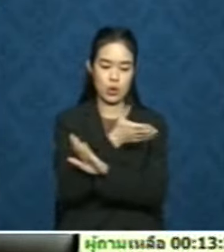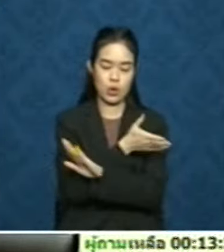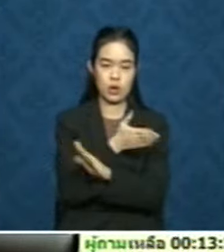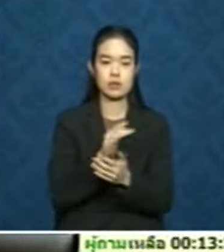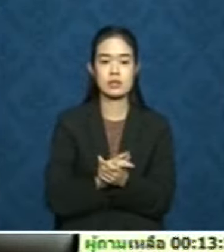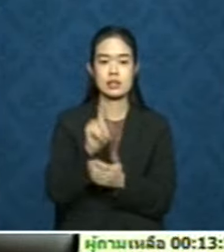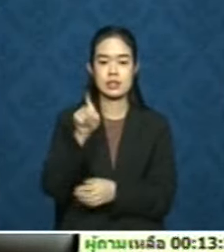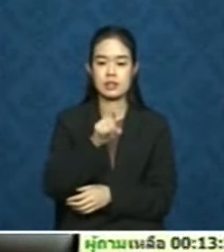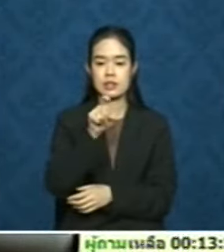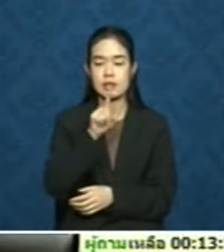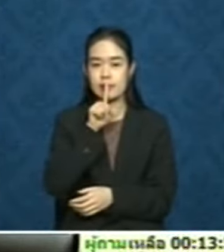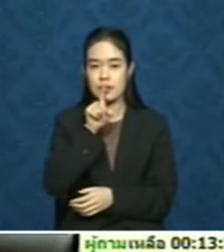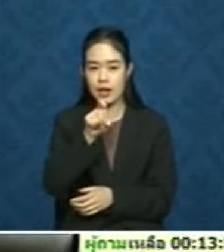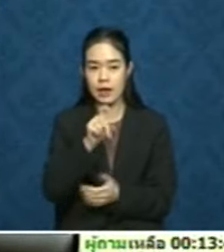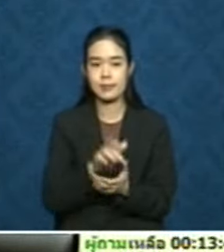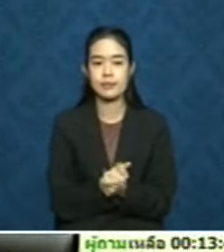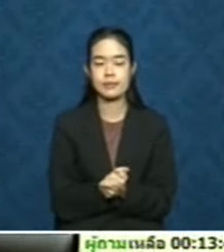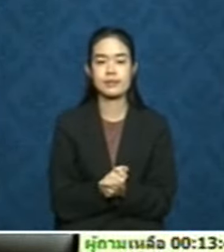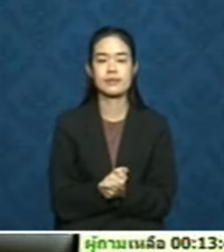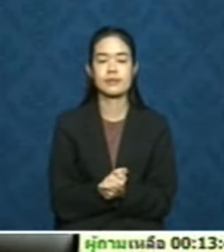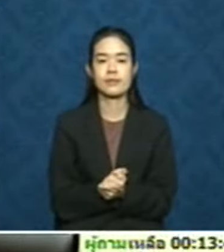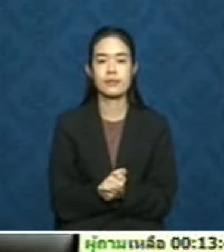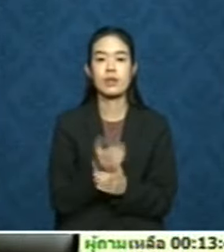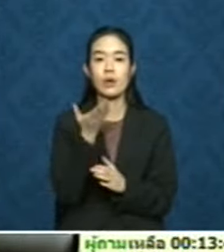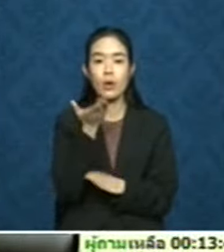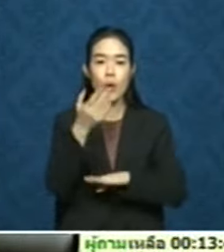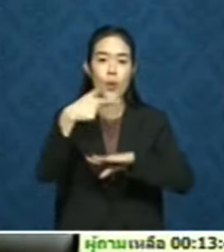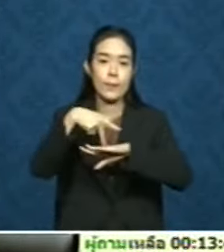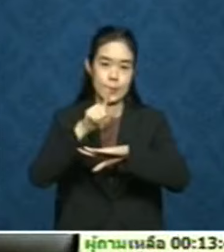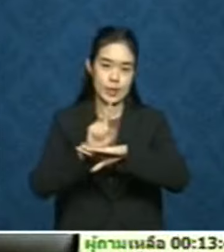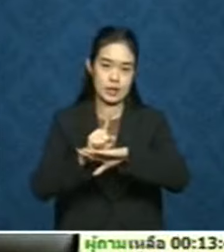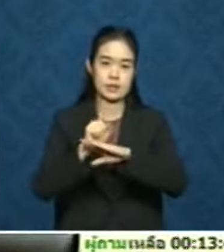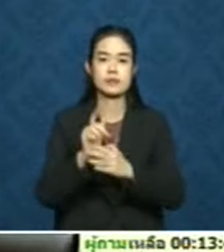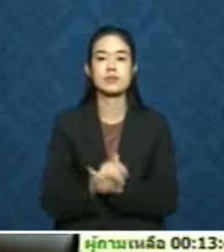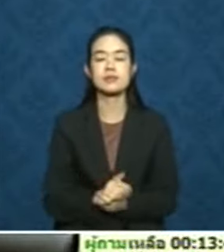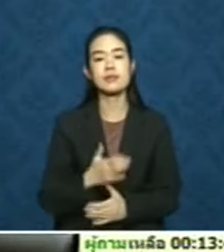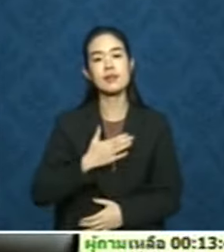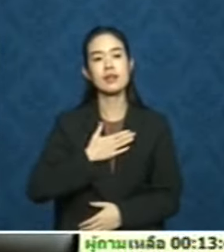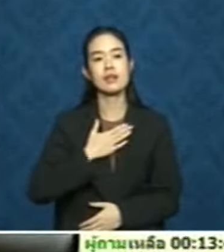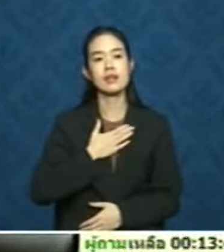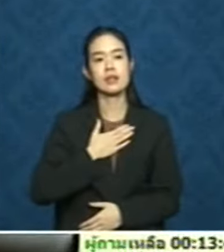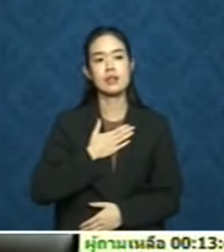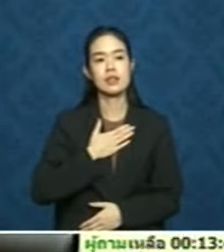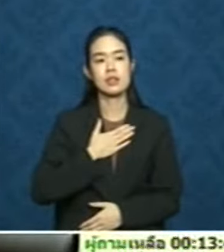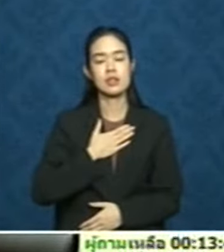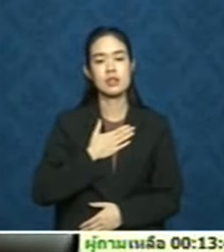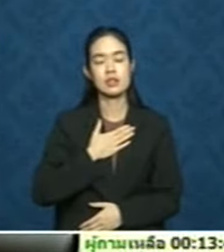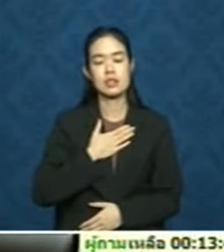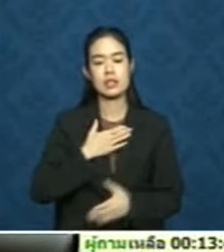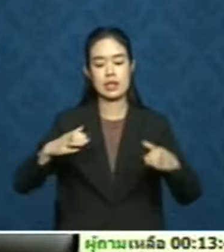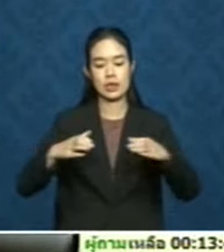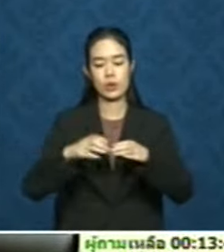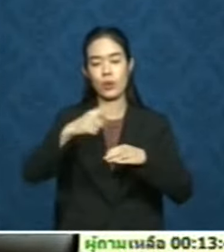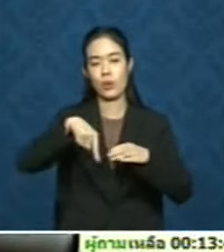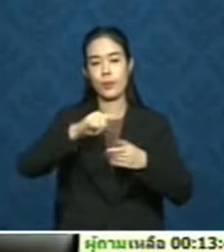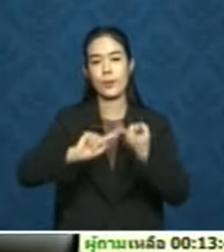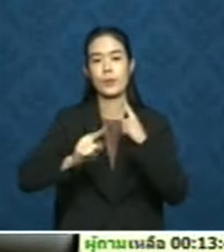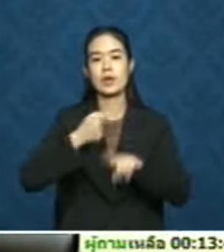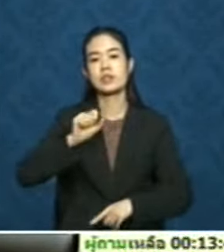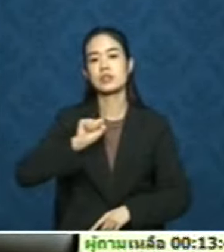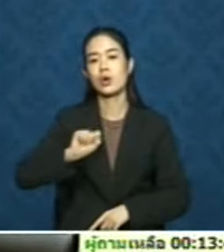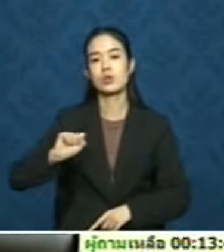ตั้งคำถามก็กราบเรียนขออนุญาตท่านประธานนะครับว่าผมได้รับมอบหมายจากพรรคด้วยความเห็นว่